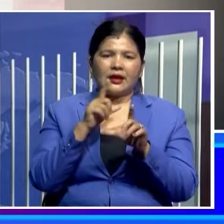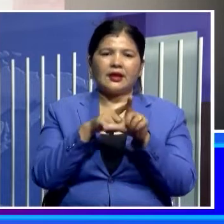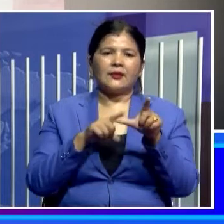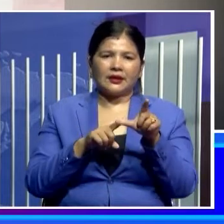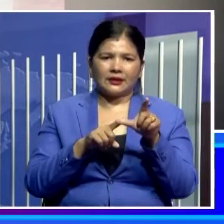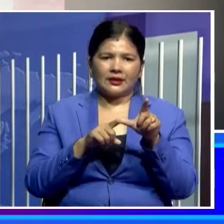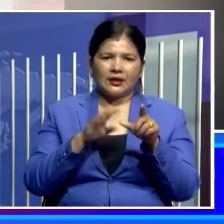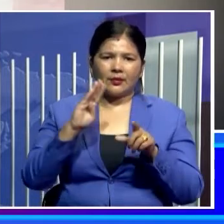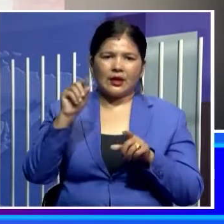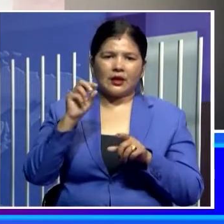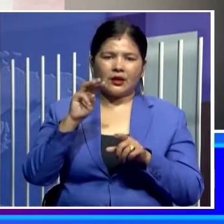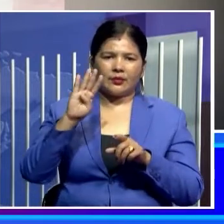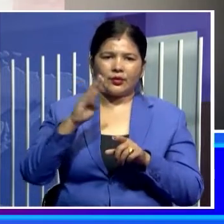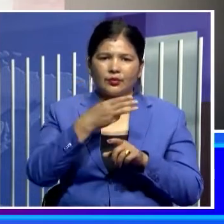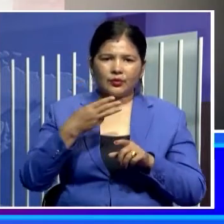बाबुराम भट्टराईले